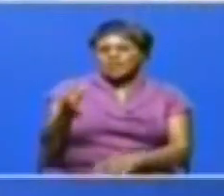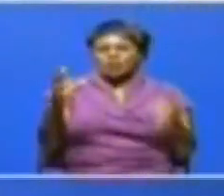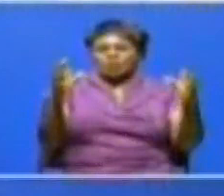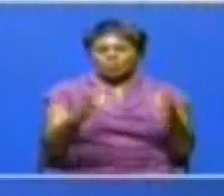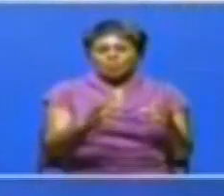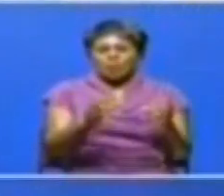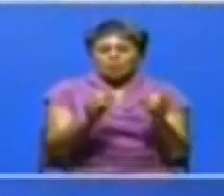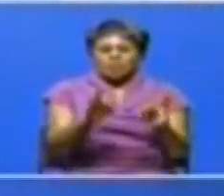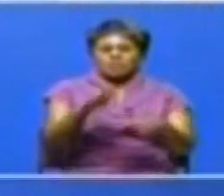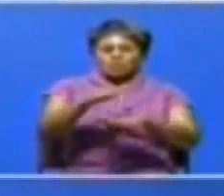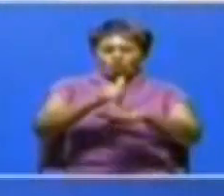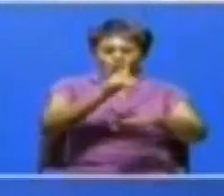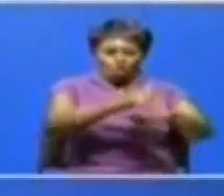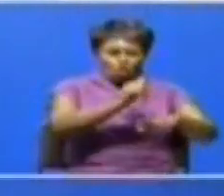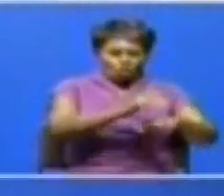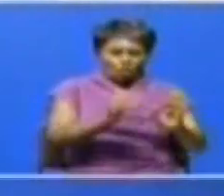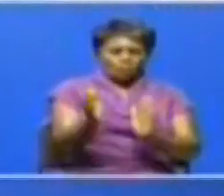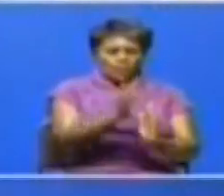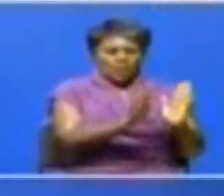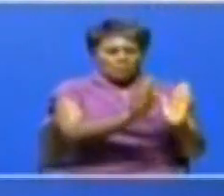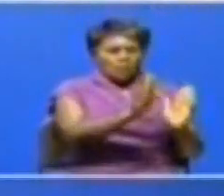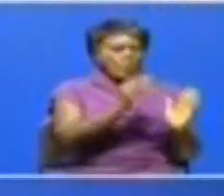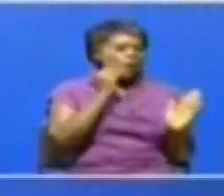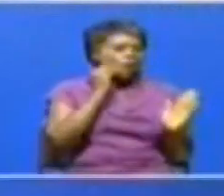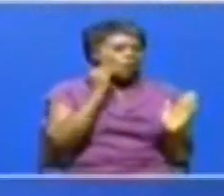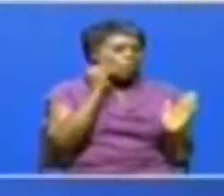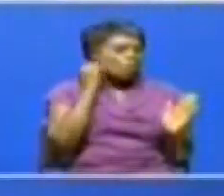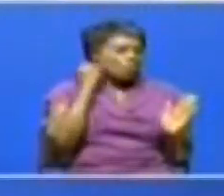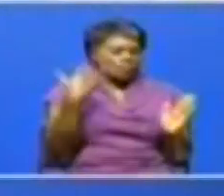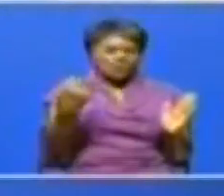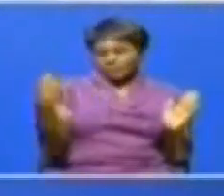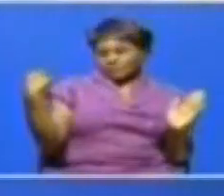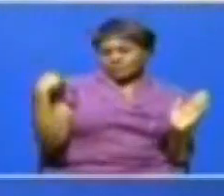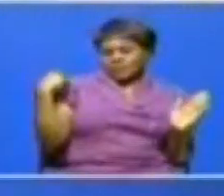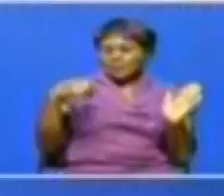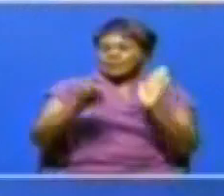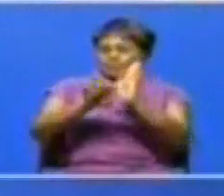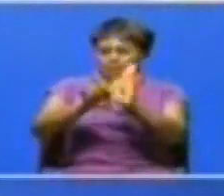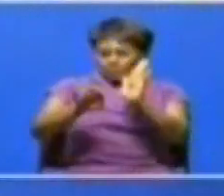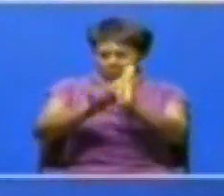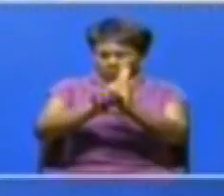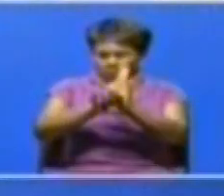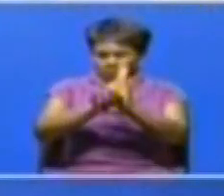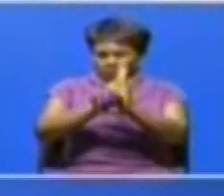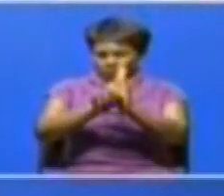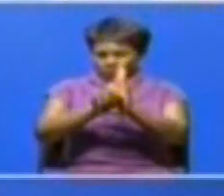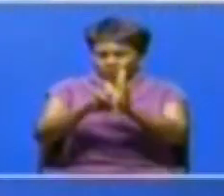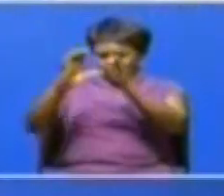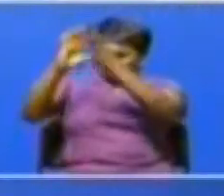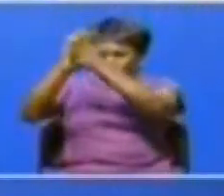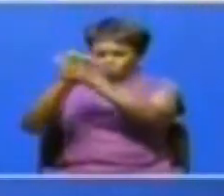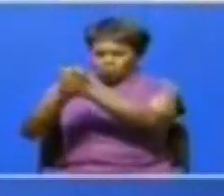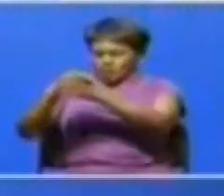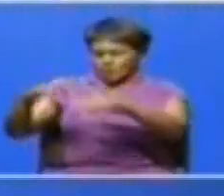chama kimeitana kupanga mambo yao ya kinyumbani. Kama vile tuliona jana huku wale wabunge wa